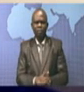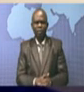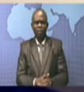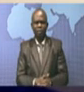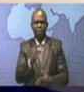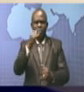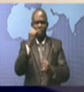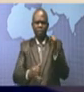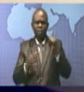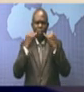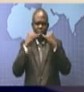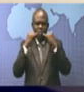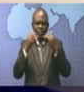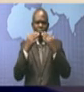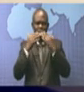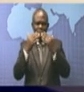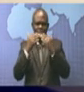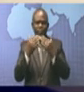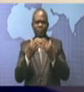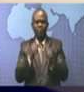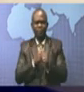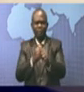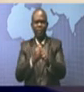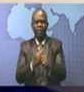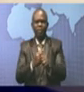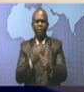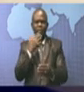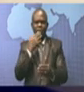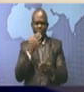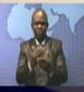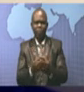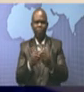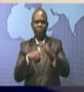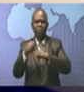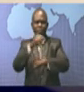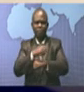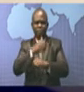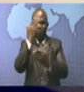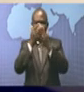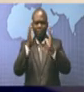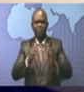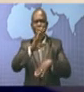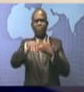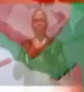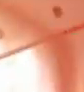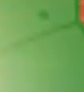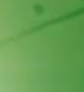Voilà, c'est la fin de ce journal. Merci de l'avoir suivi. Je souhaite une bonne rentrée scolaire à les élèves. À la prochaine.